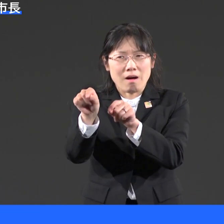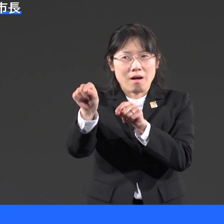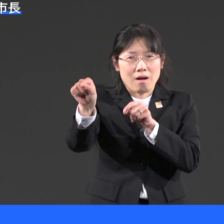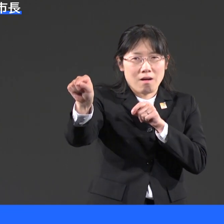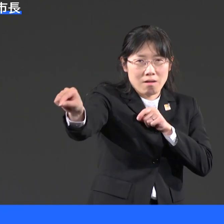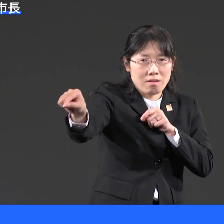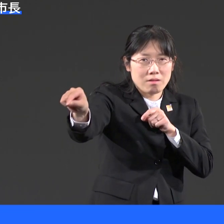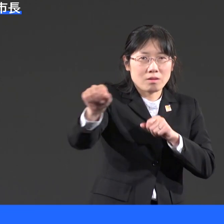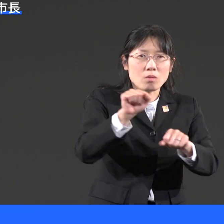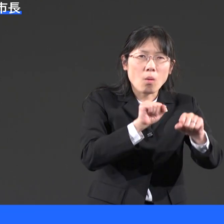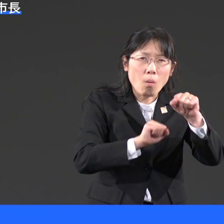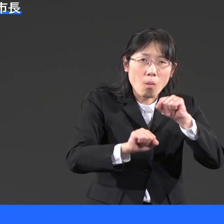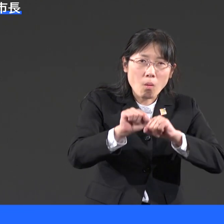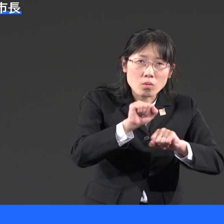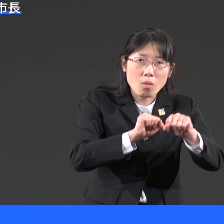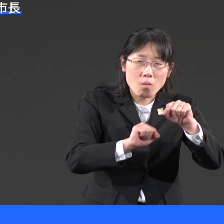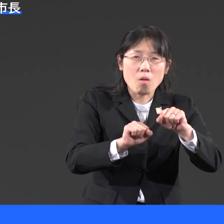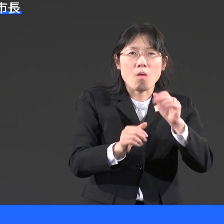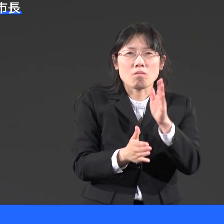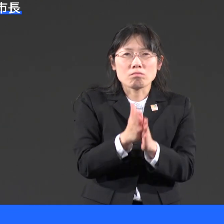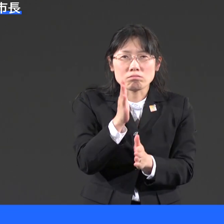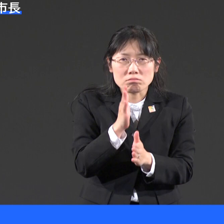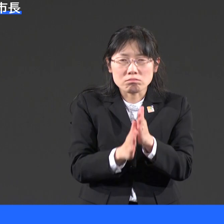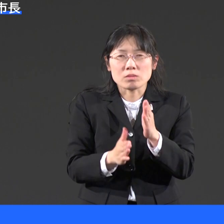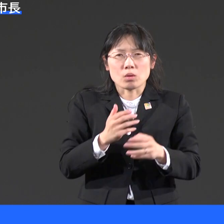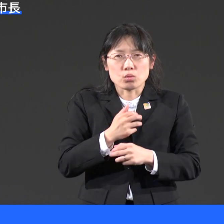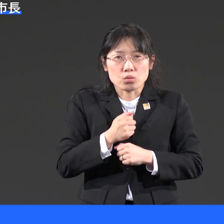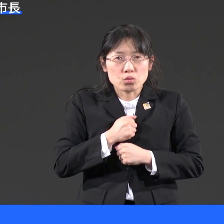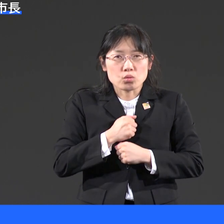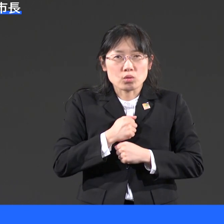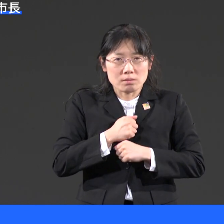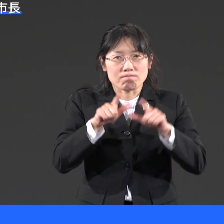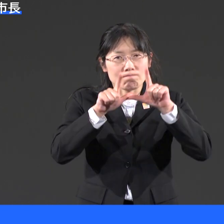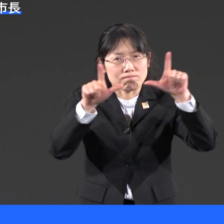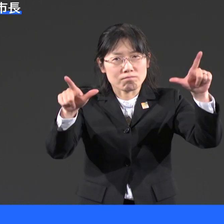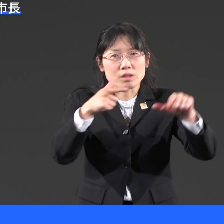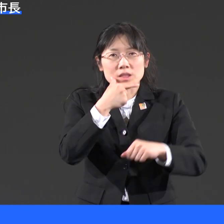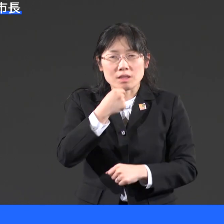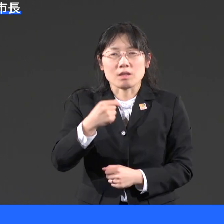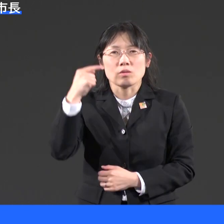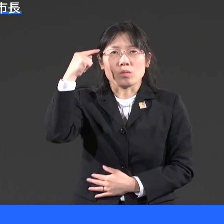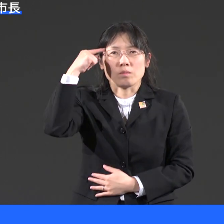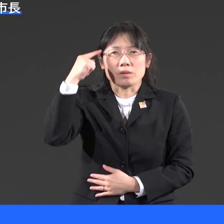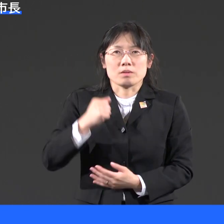な行動についてもですね、改めて注意を呼びかけていきたいと、このように思っています。